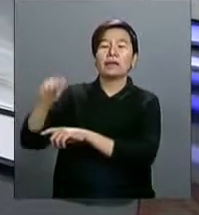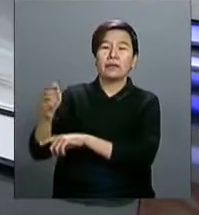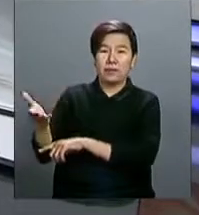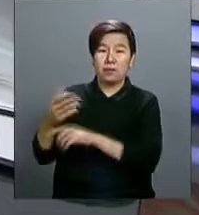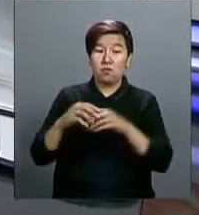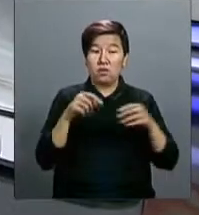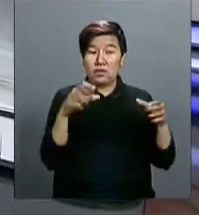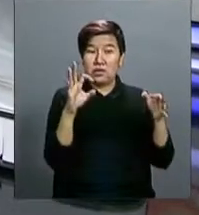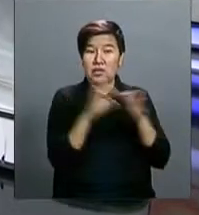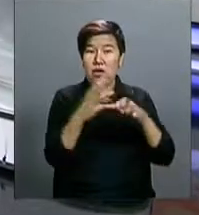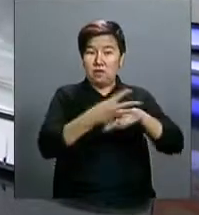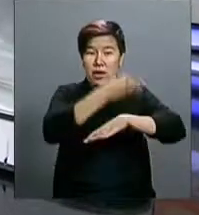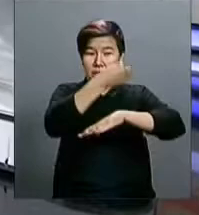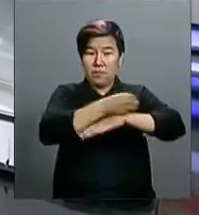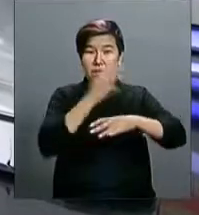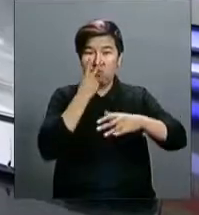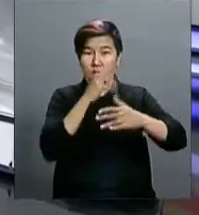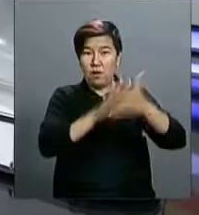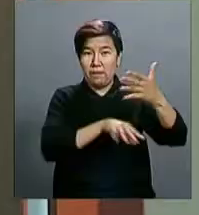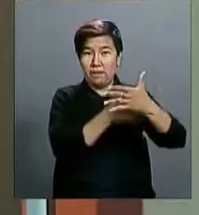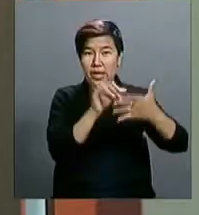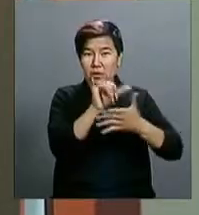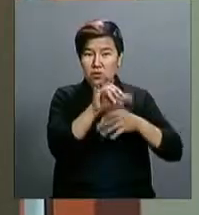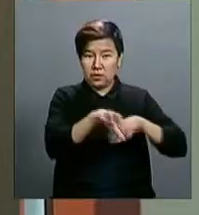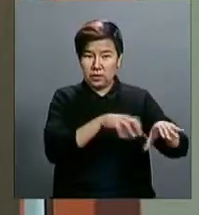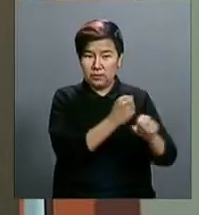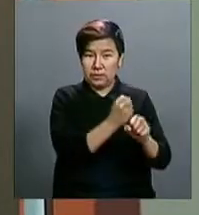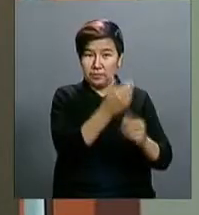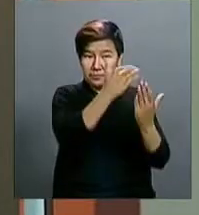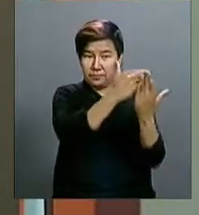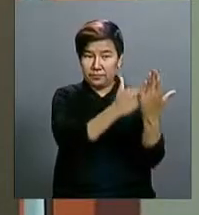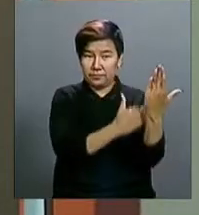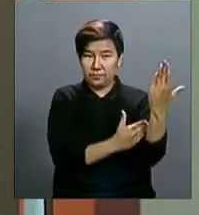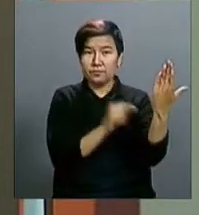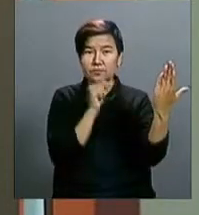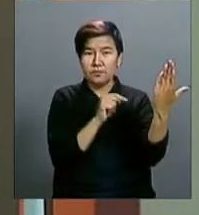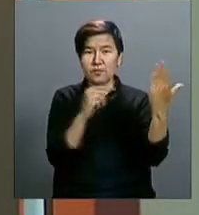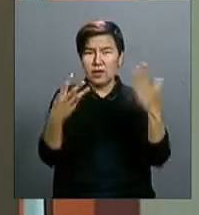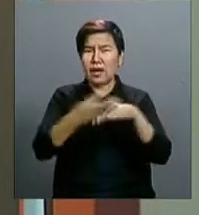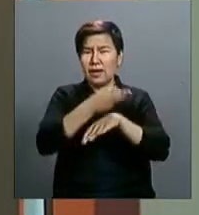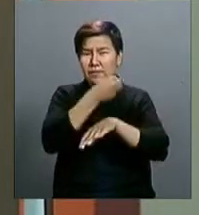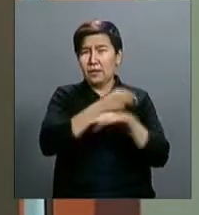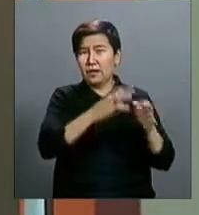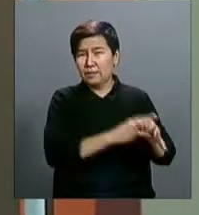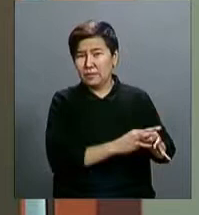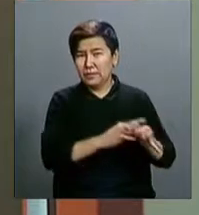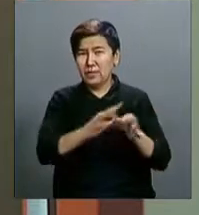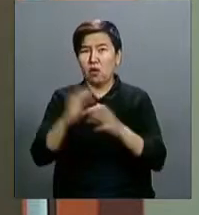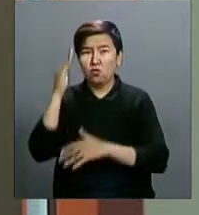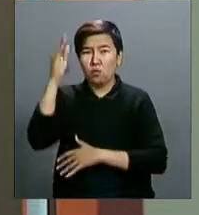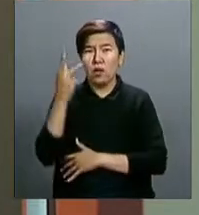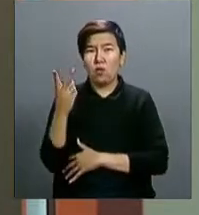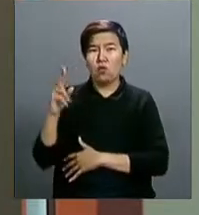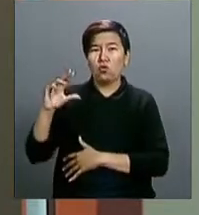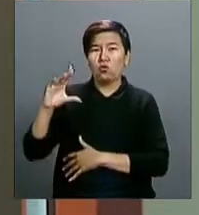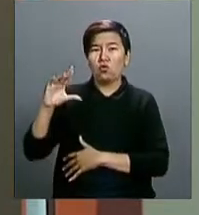ป็นไปได้ค่ะว่ายุทธศาสตร์ต่างๆที่กำลังวางไว้อยู่นี้คือยุทธศาสตร์ทางการเมืองที่วางไว้เพื่อการกลับมาอย่างที่พรรคการ